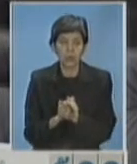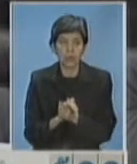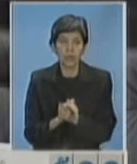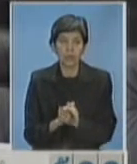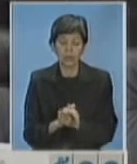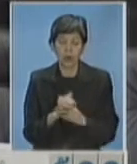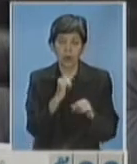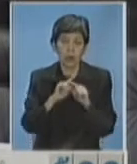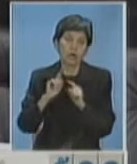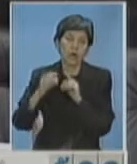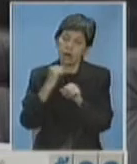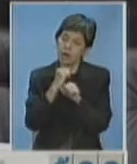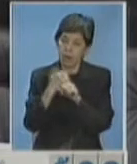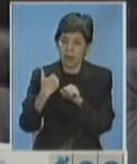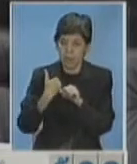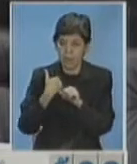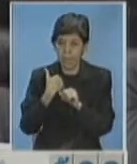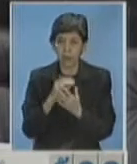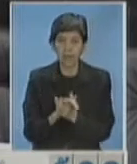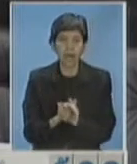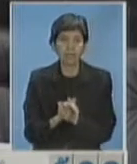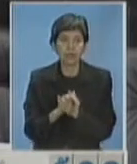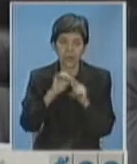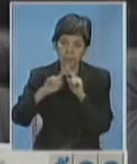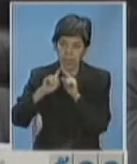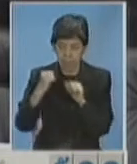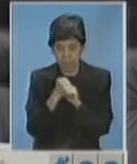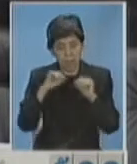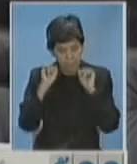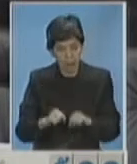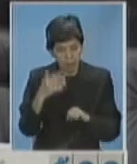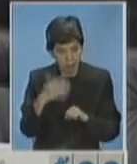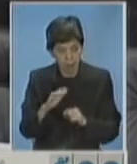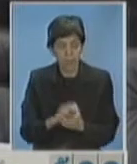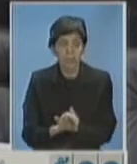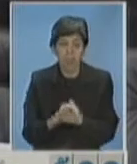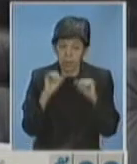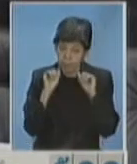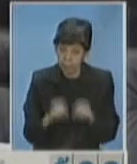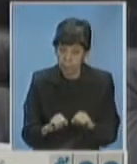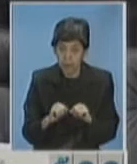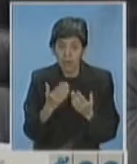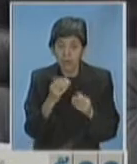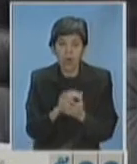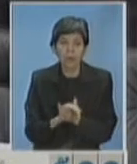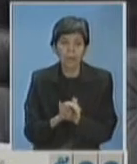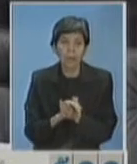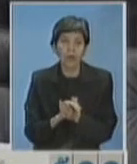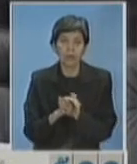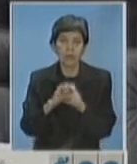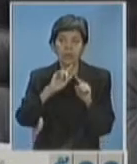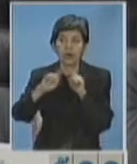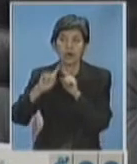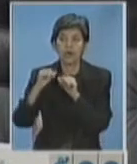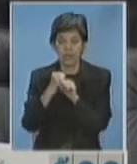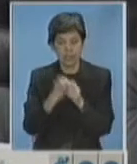ดหมายเหตุแห่งชาติหรือไม่ไม่มีค่ะมันเข้ามาตอนแปรยติแล้วและตอนแปรยติเราก็ดูเฉพาะตัวเลขที่มี